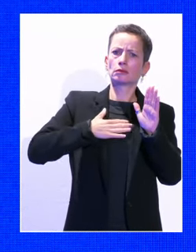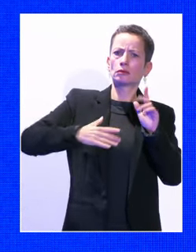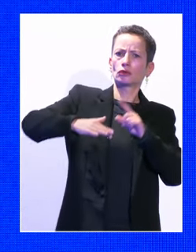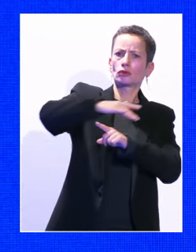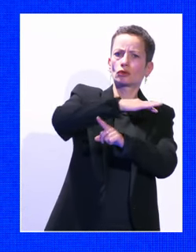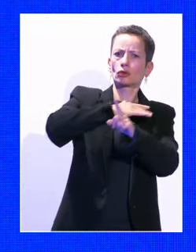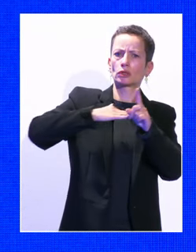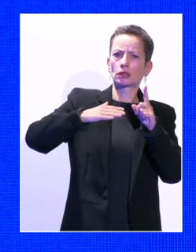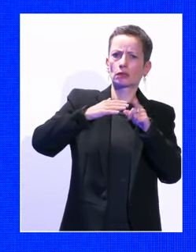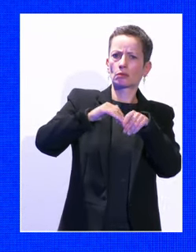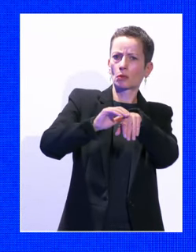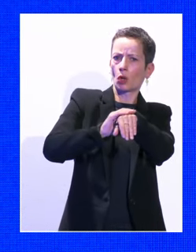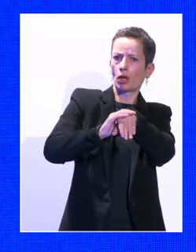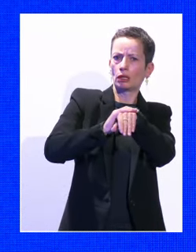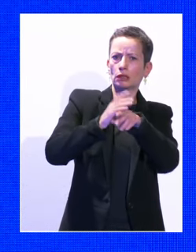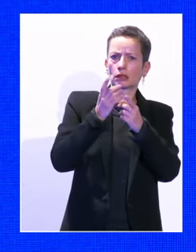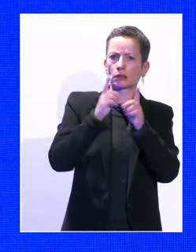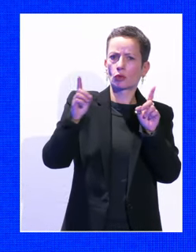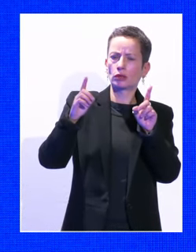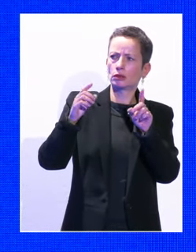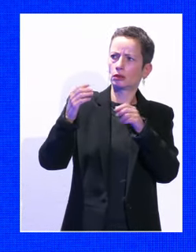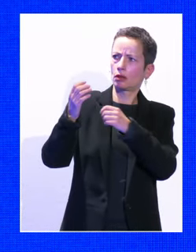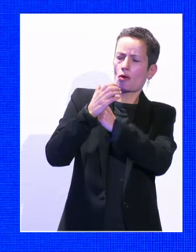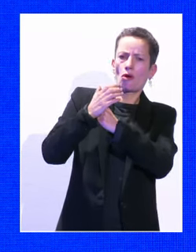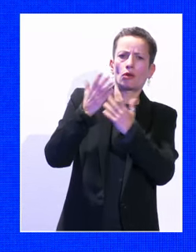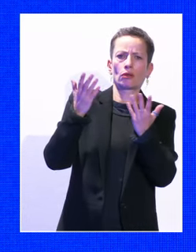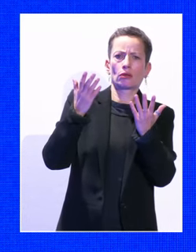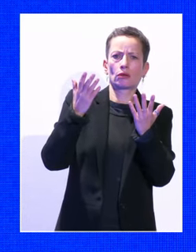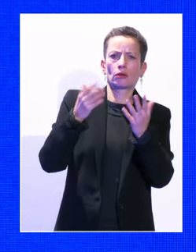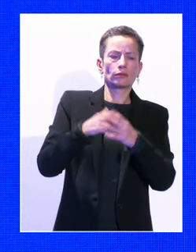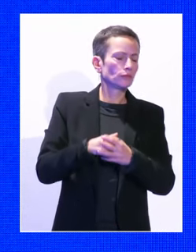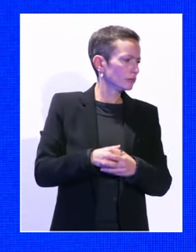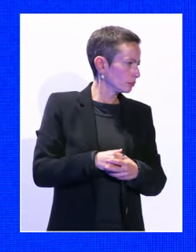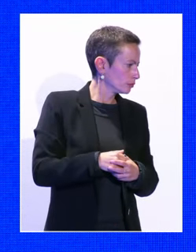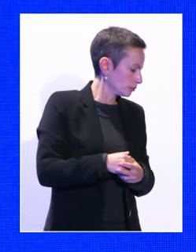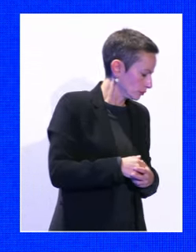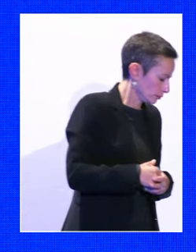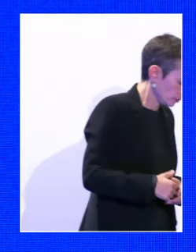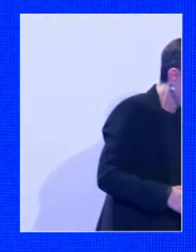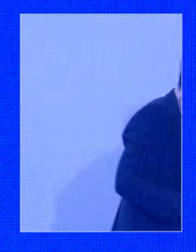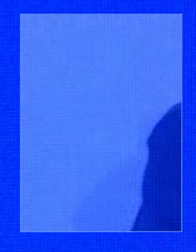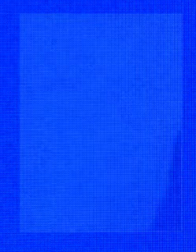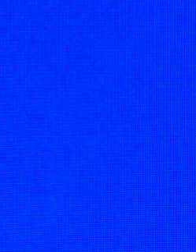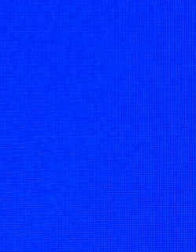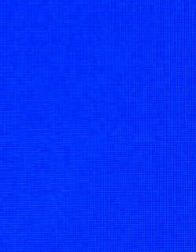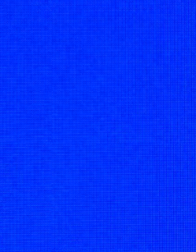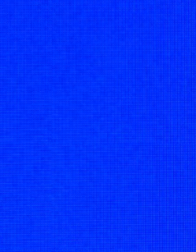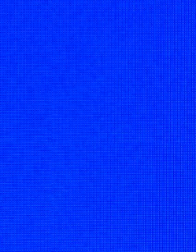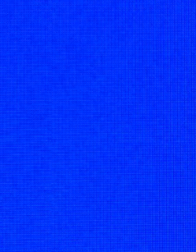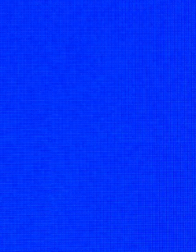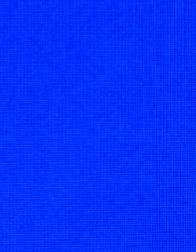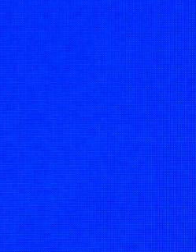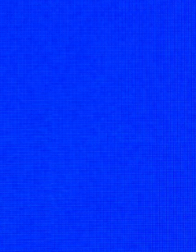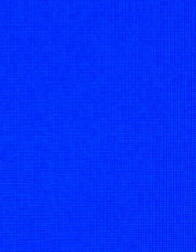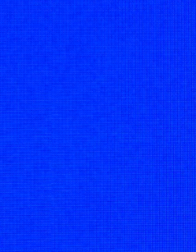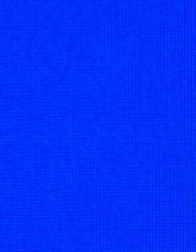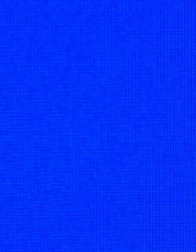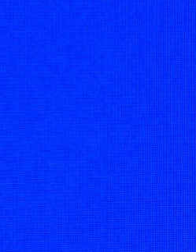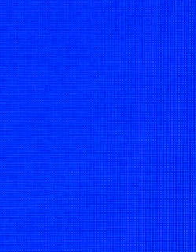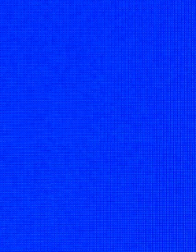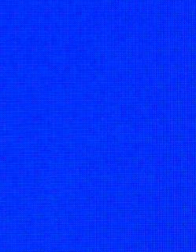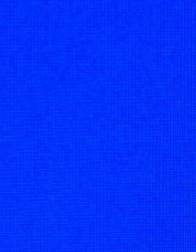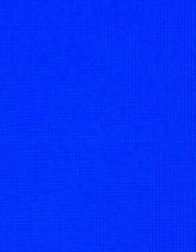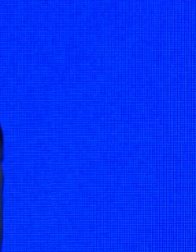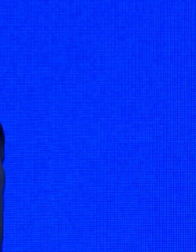société politique, notre démocratie et notre République. Et donc, la tentative qui a